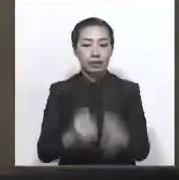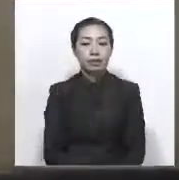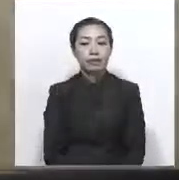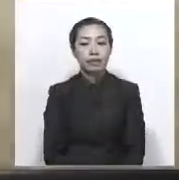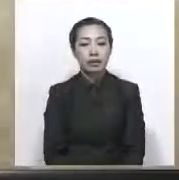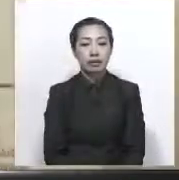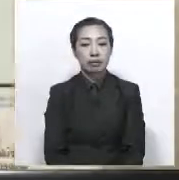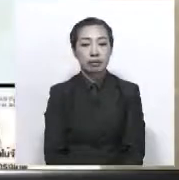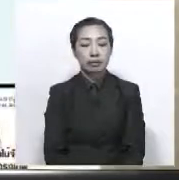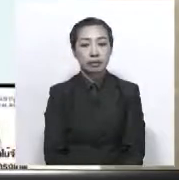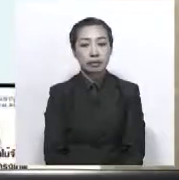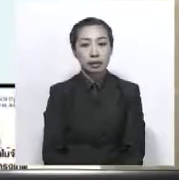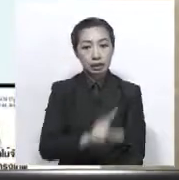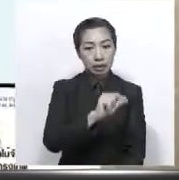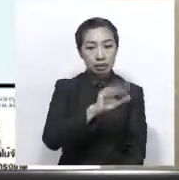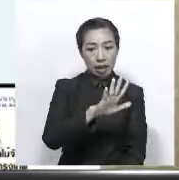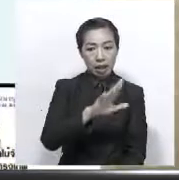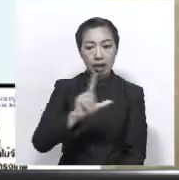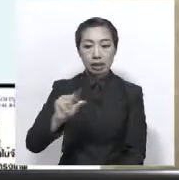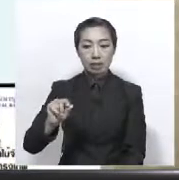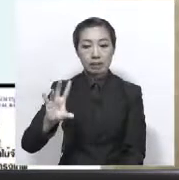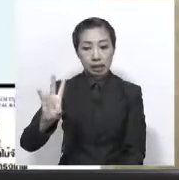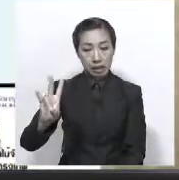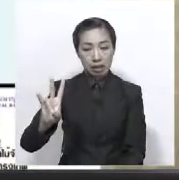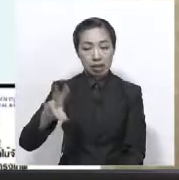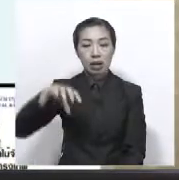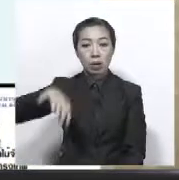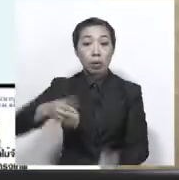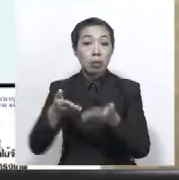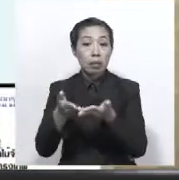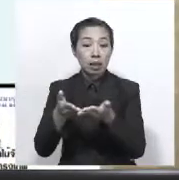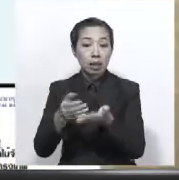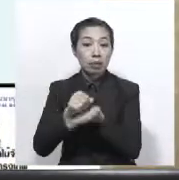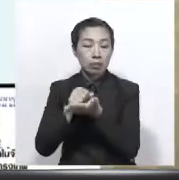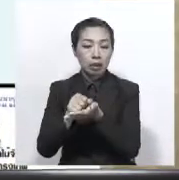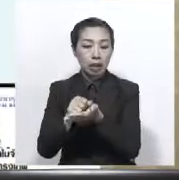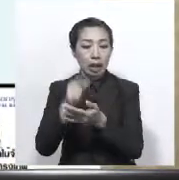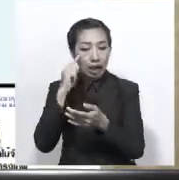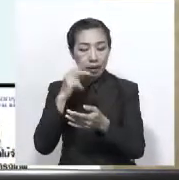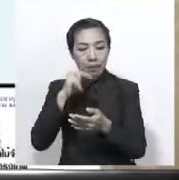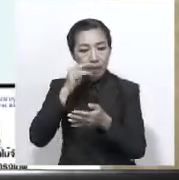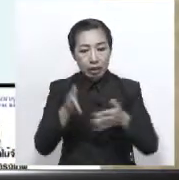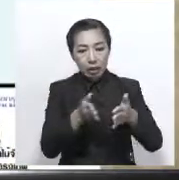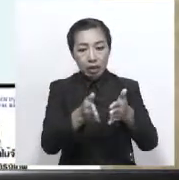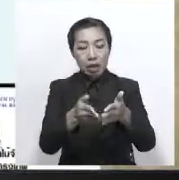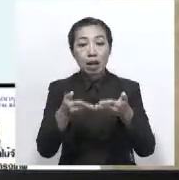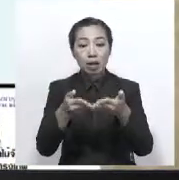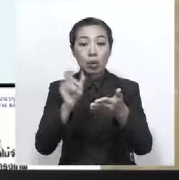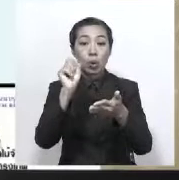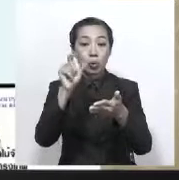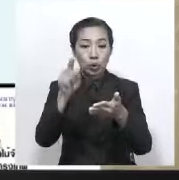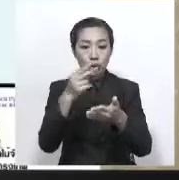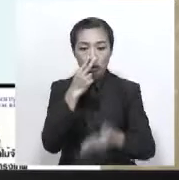ในวันที่25และ27ตุลาคมทางกรมเจ้าท่าได้เปลี่ยนเส้นทางการเดินเรือด่วนเจ้าพระยาโดยกำหนดเป็นโซนทิศ